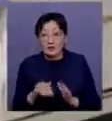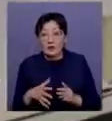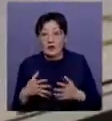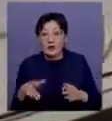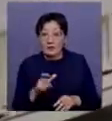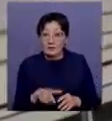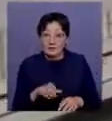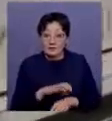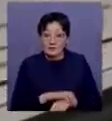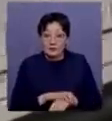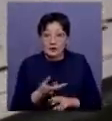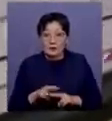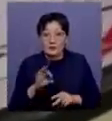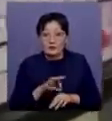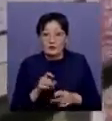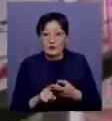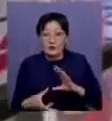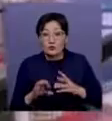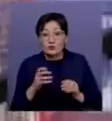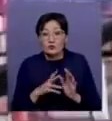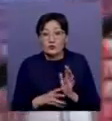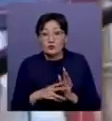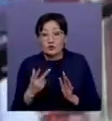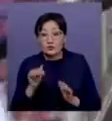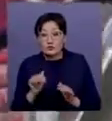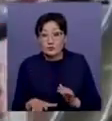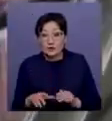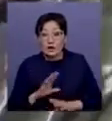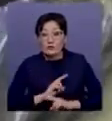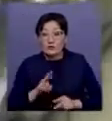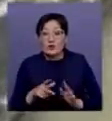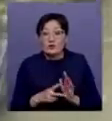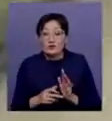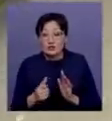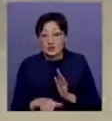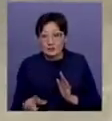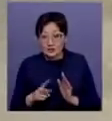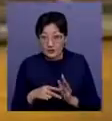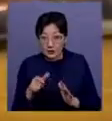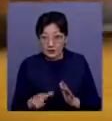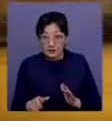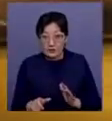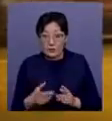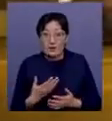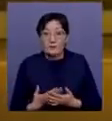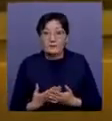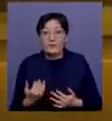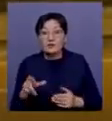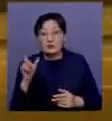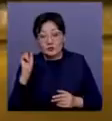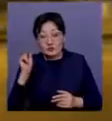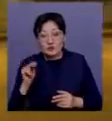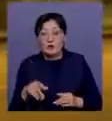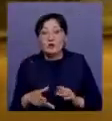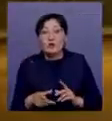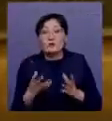анықталған. Елде індетке шалдыққандардың жалпы саны 93 мыңнан асып, көз жұмғандар 867-ге жетті. Мәскеуде оқып жүрген студенттің айтуынша күн